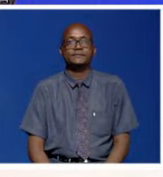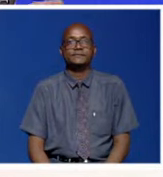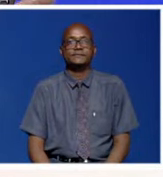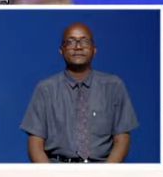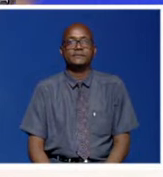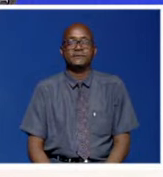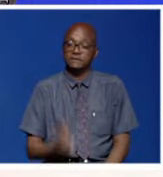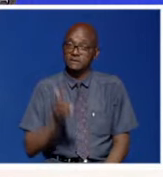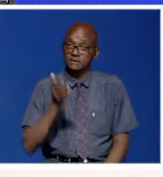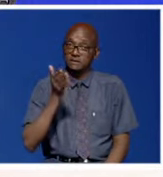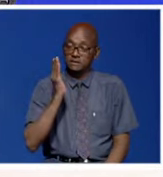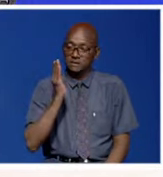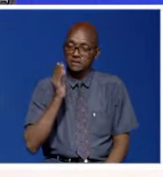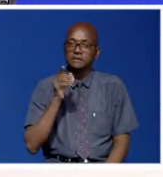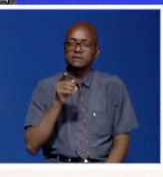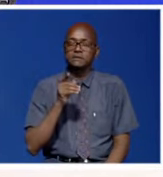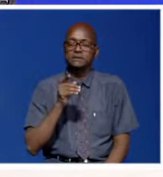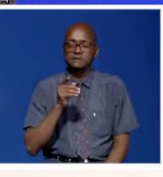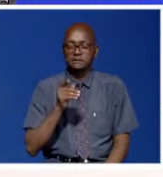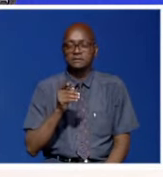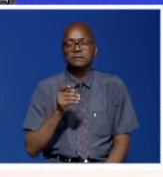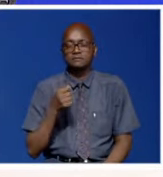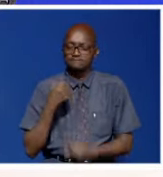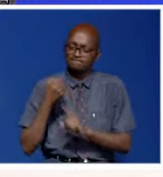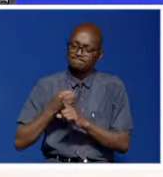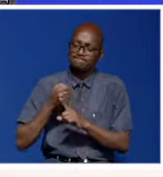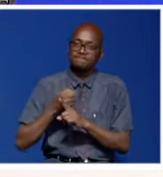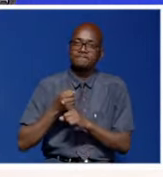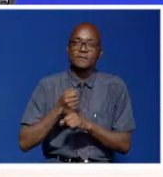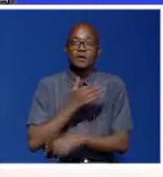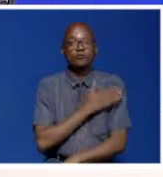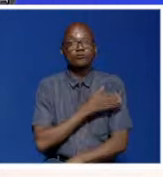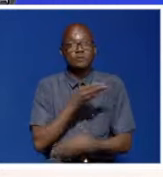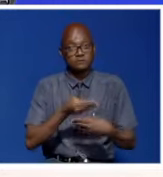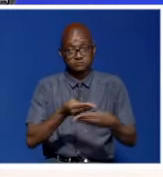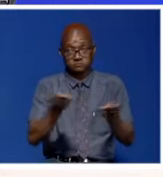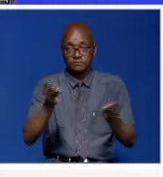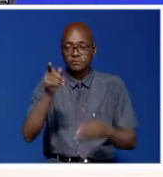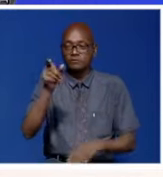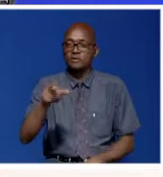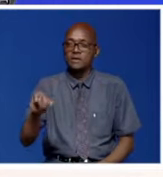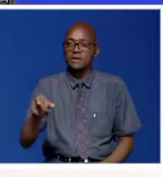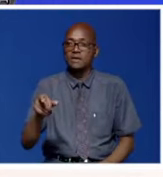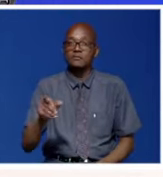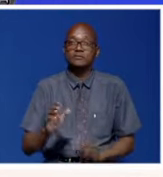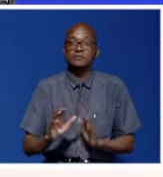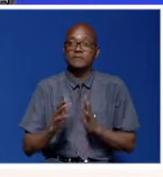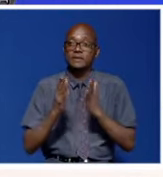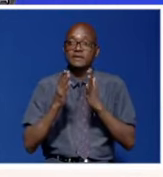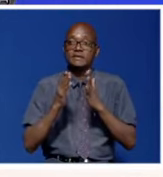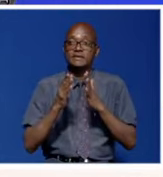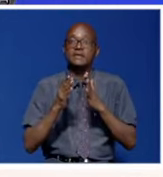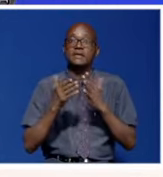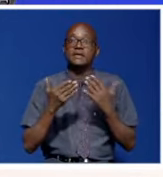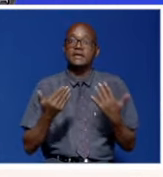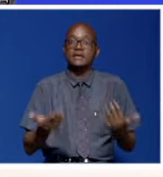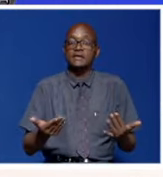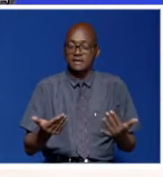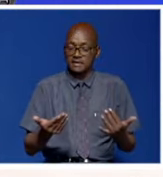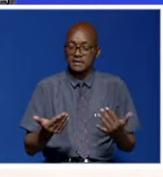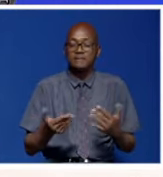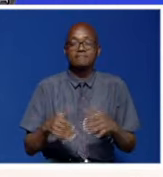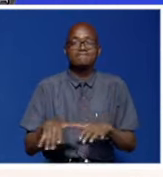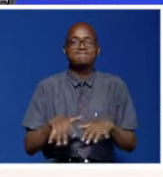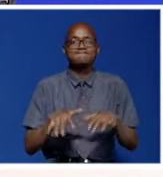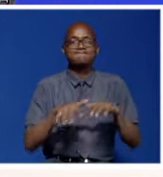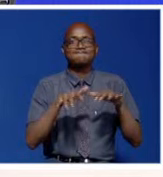kushinikizwa kuongeza juhudi katika kutoa huduma kwa waathirika wa mafuriko yaliyokumba wananchi wa eneo la Muhoro, wilaya ya Rufiji katika mkoa wa Pwani, na